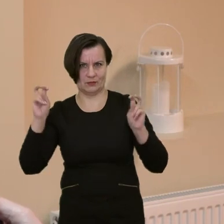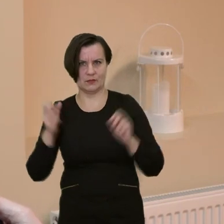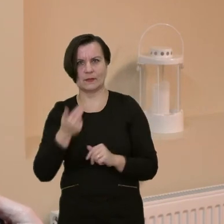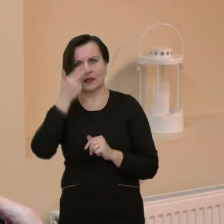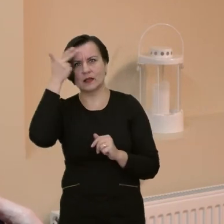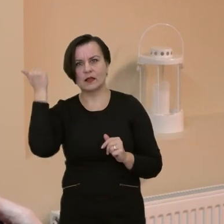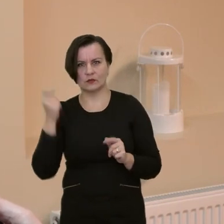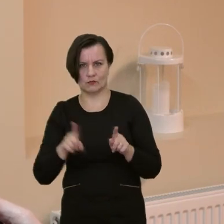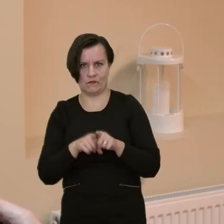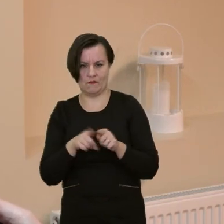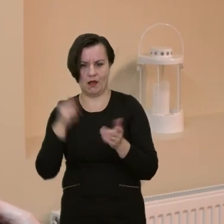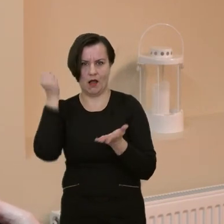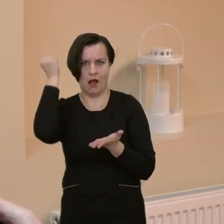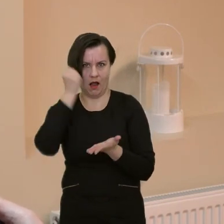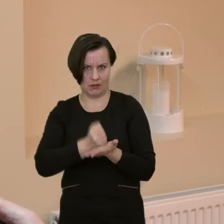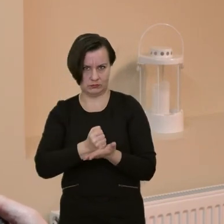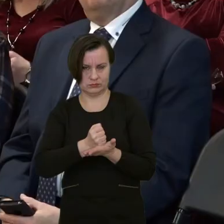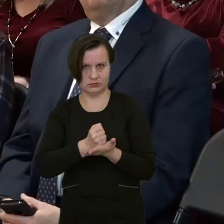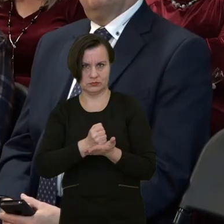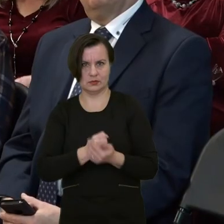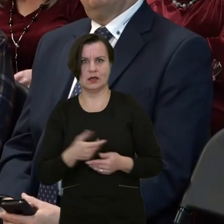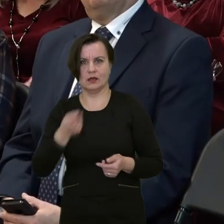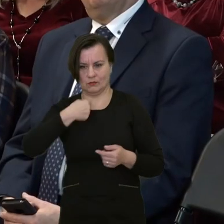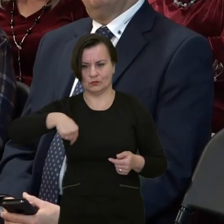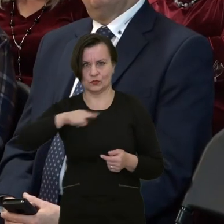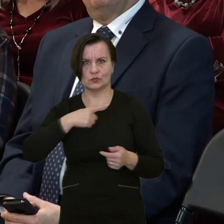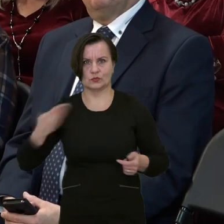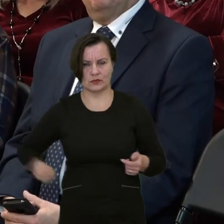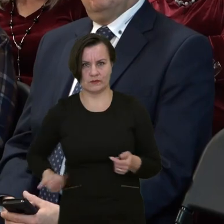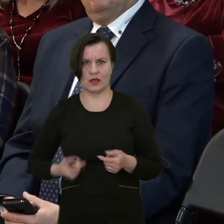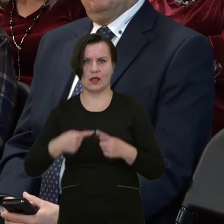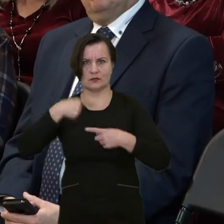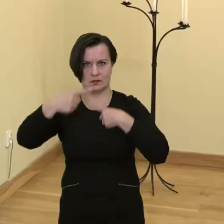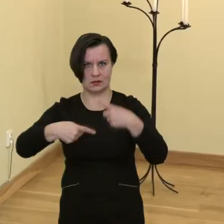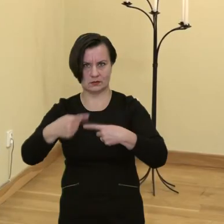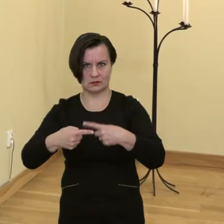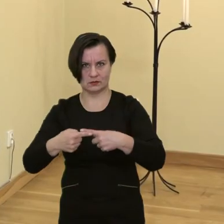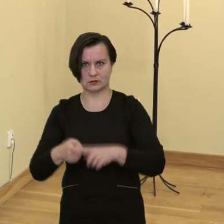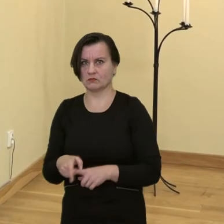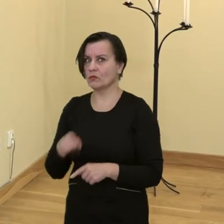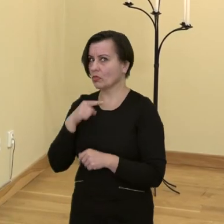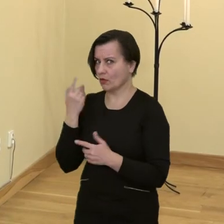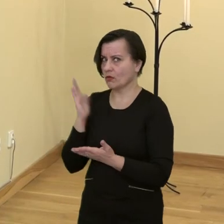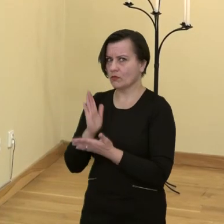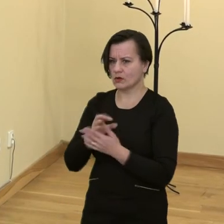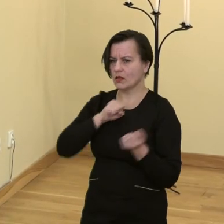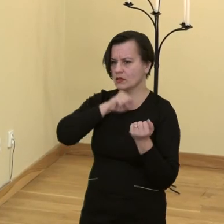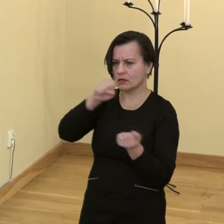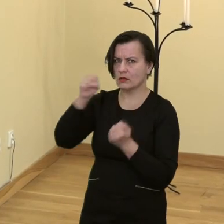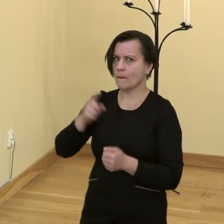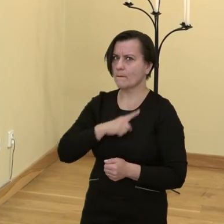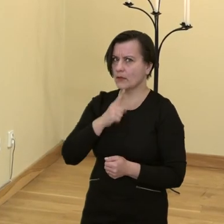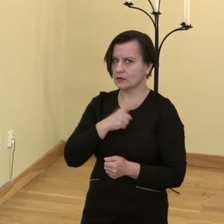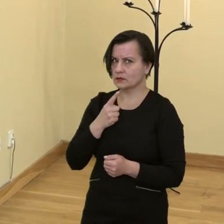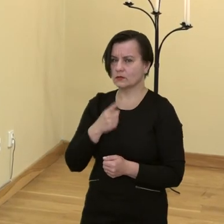mūsų gyvenime, mūsų tradicijose. Ar daug turėtų sertifikuotų meistrų ir kokių daugiausiai specializacijas?